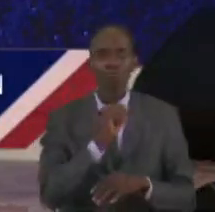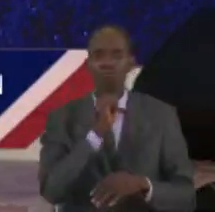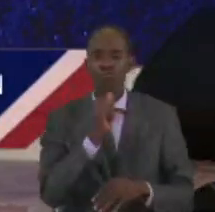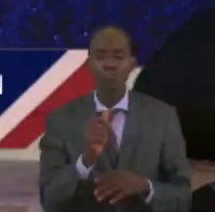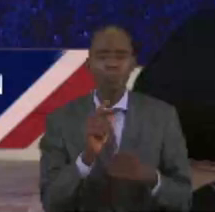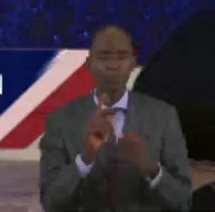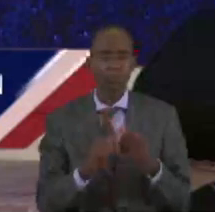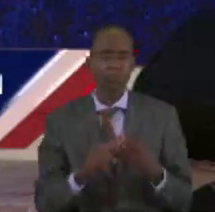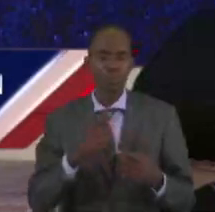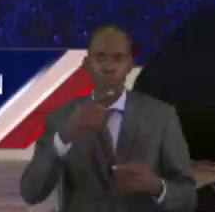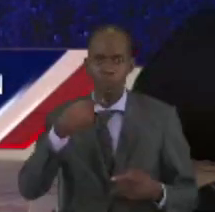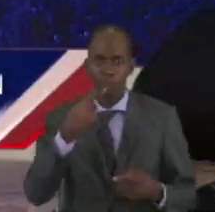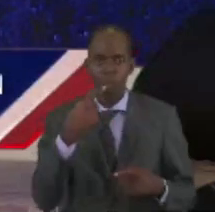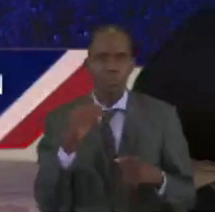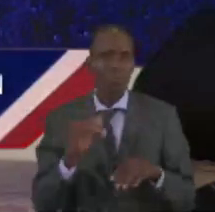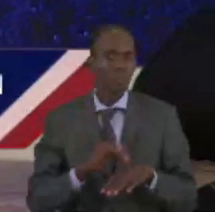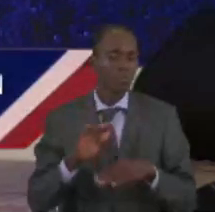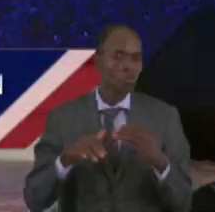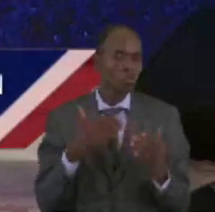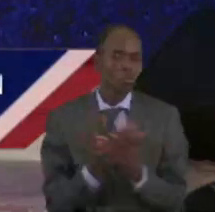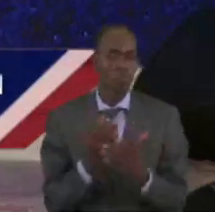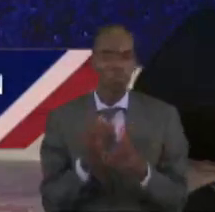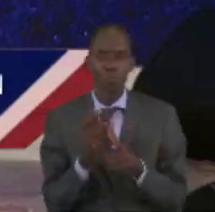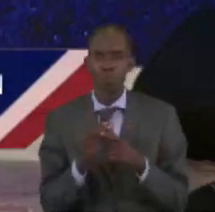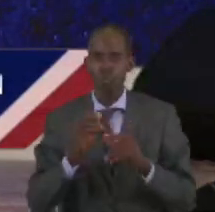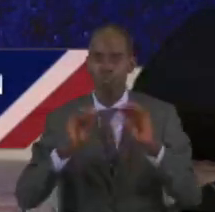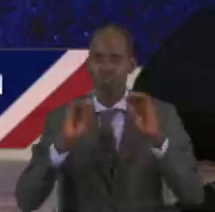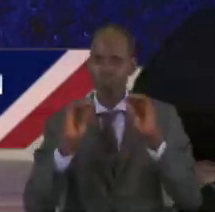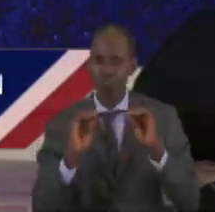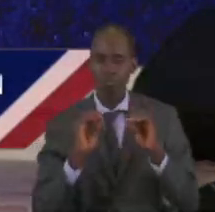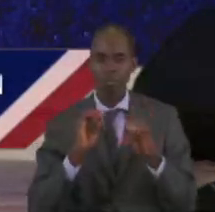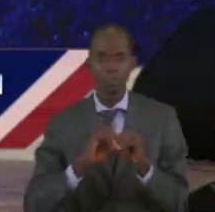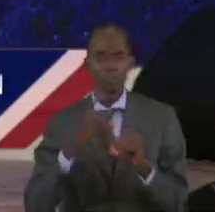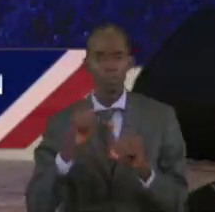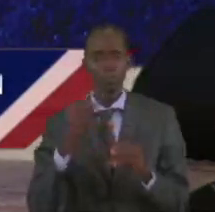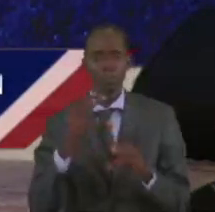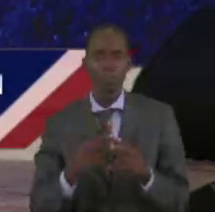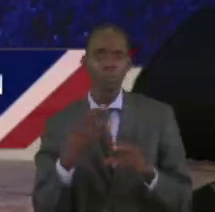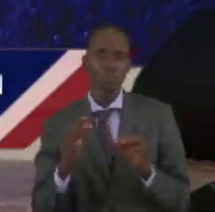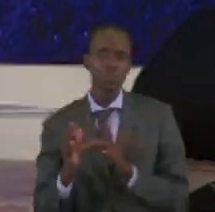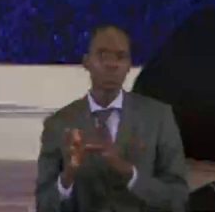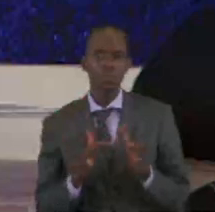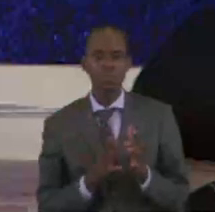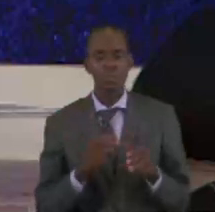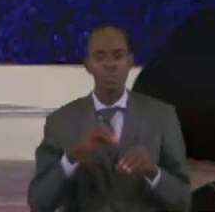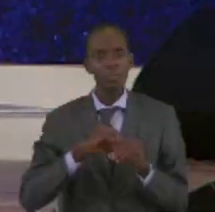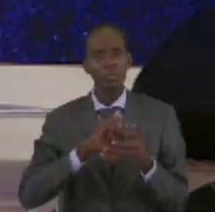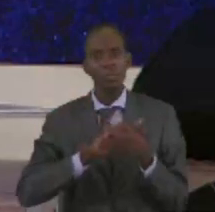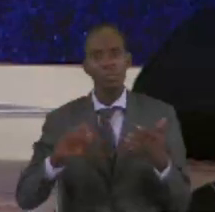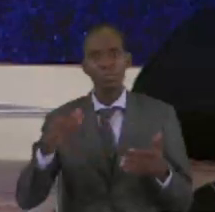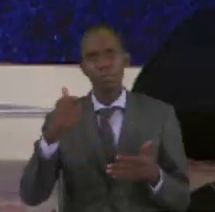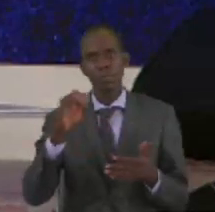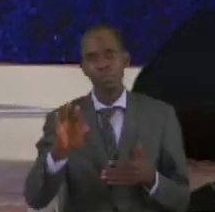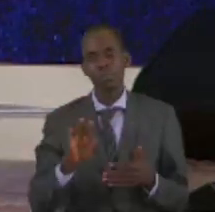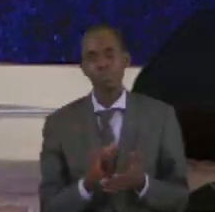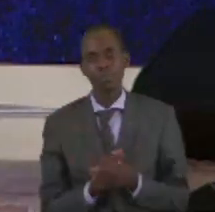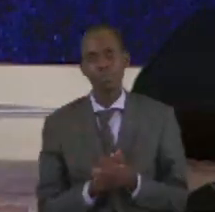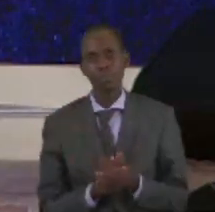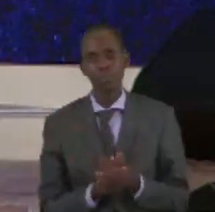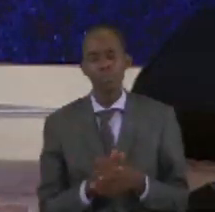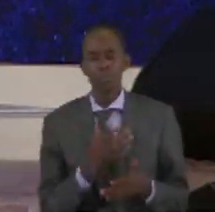défendirent absolument de parler et d'enseigner au nom de Jésus. Verset